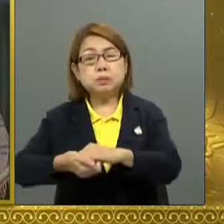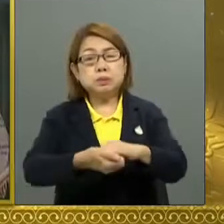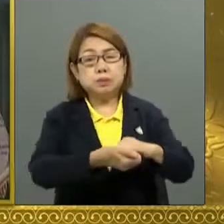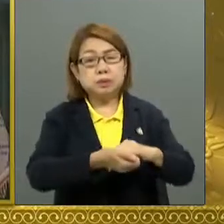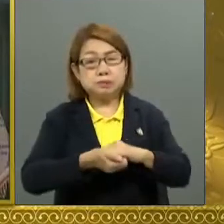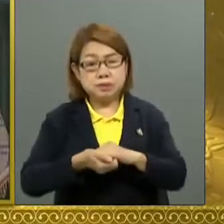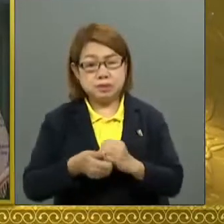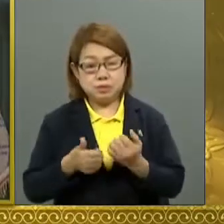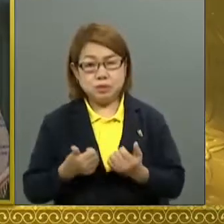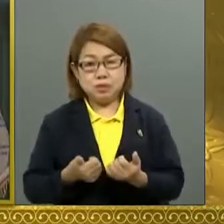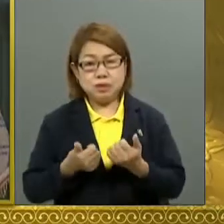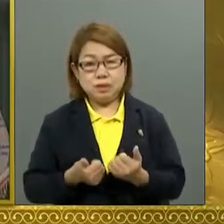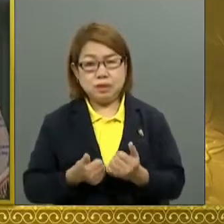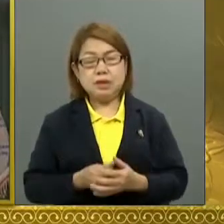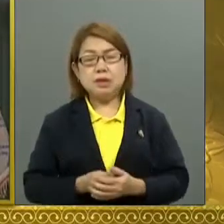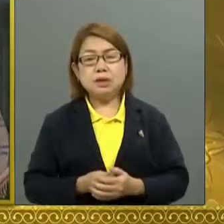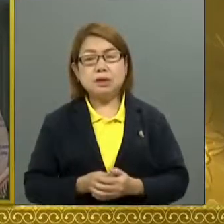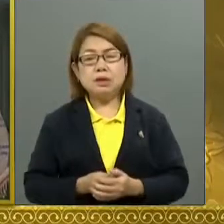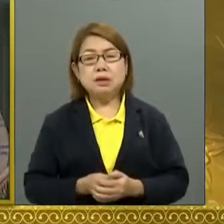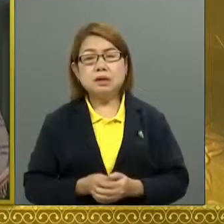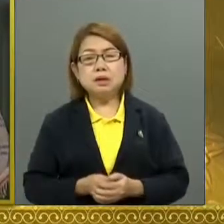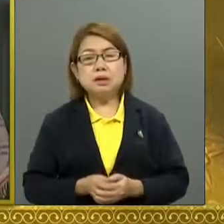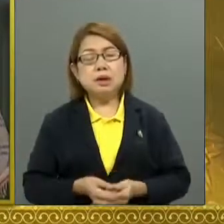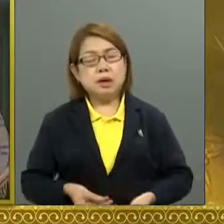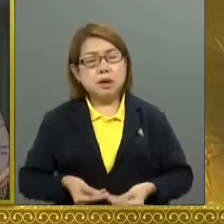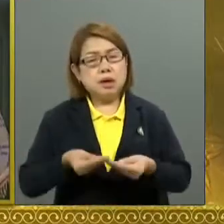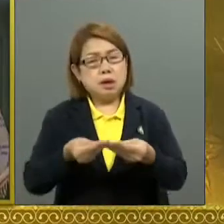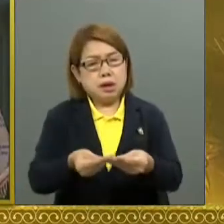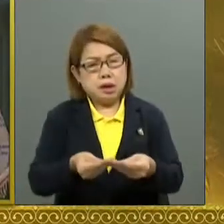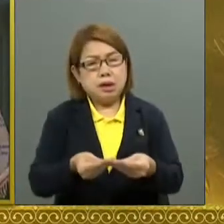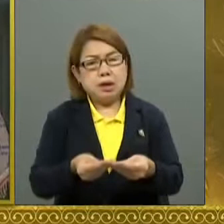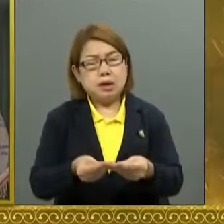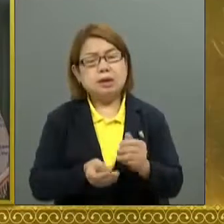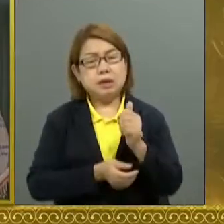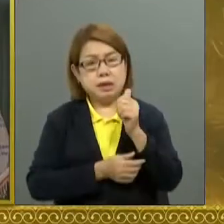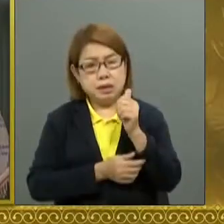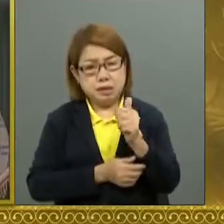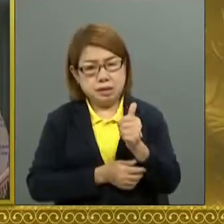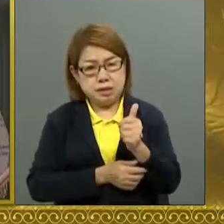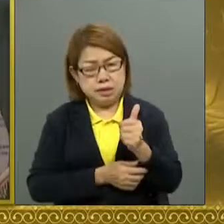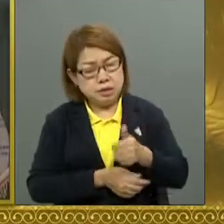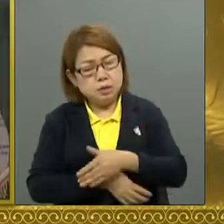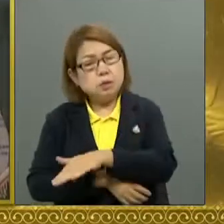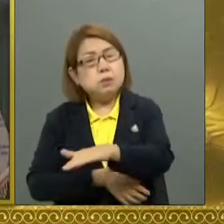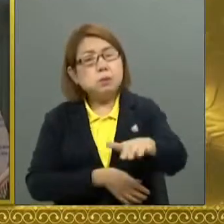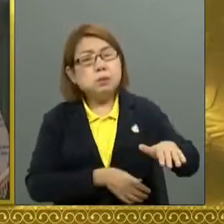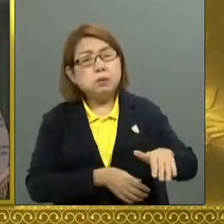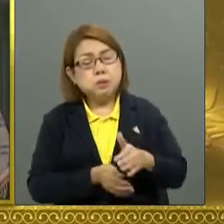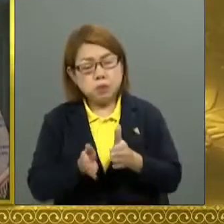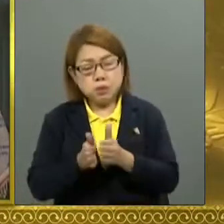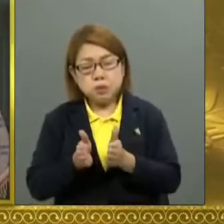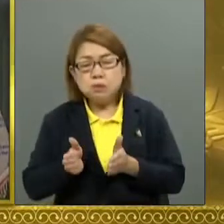งนี้จงเป็นนิมิตหมายอันดีที่ทุกคนทุกฝ่ายจะ